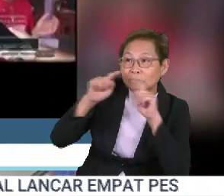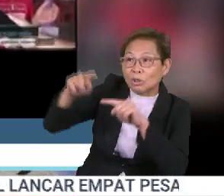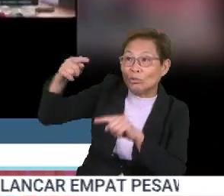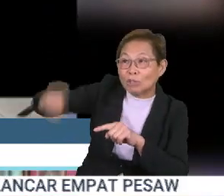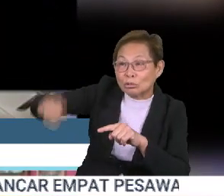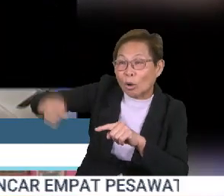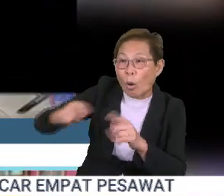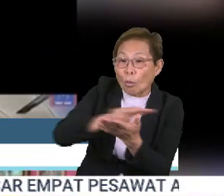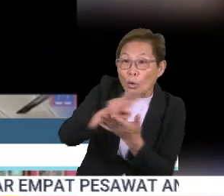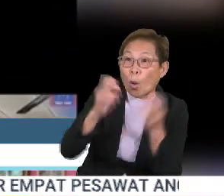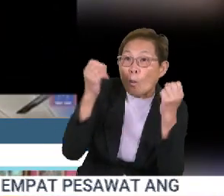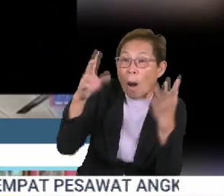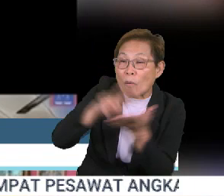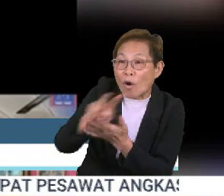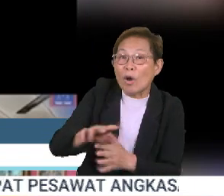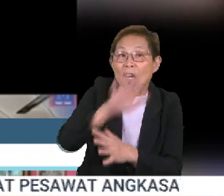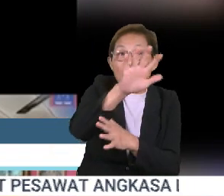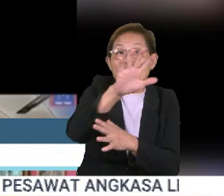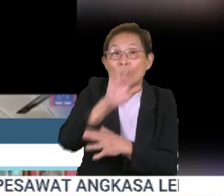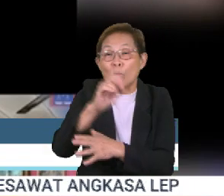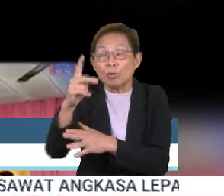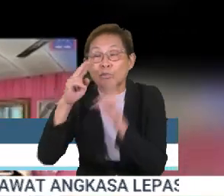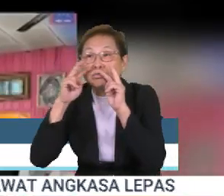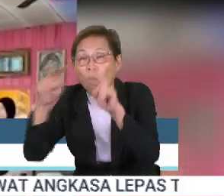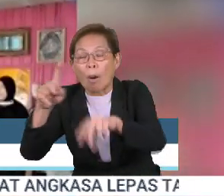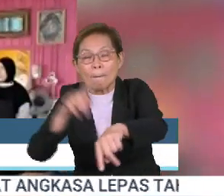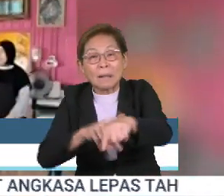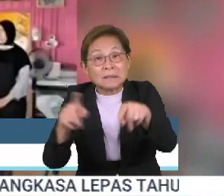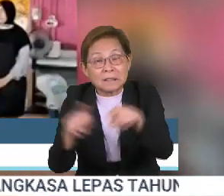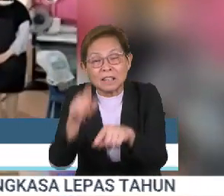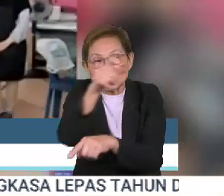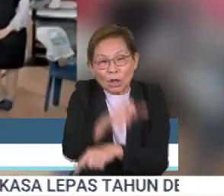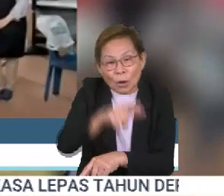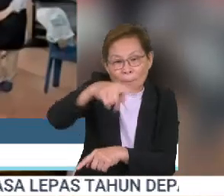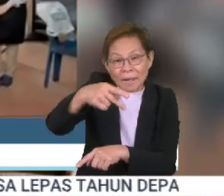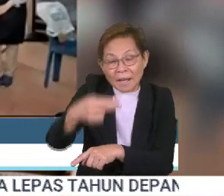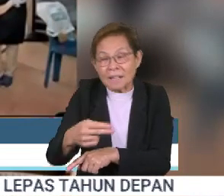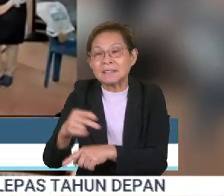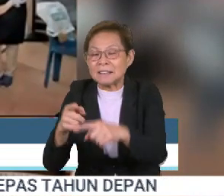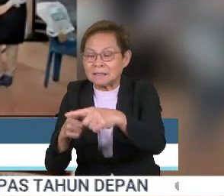mencatatkan lebih 50.000 tontonan pada masa yang sama calon